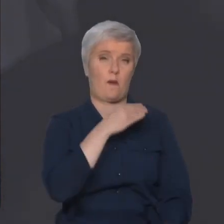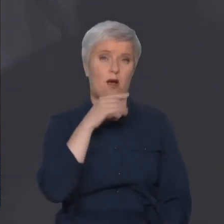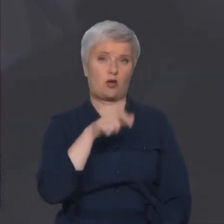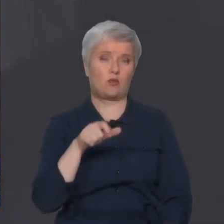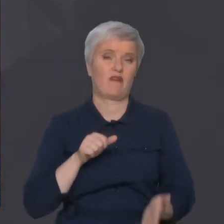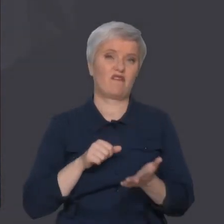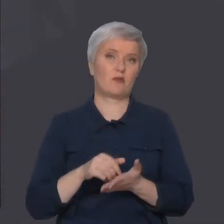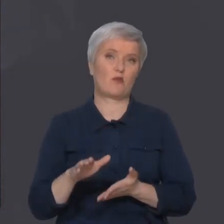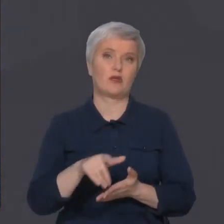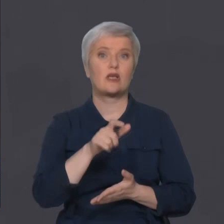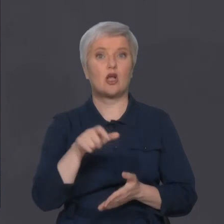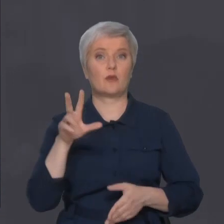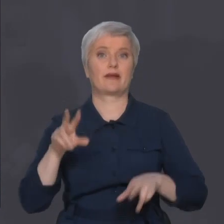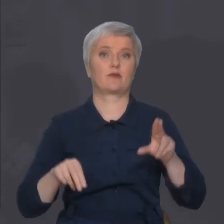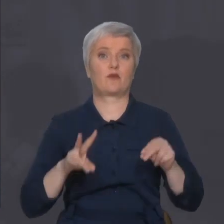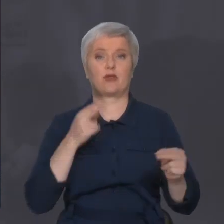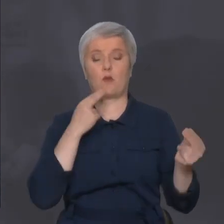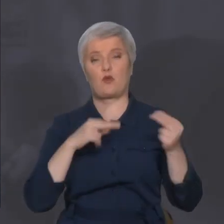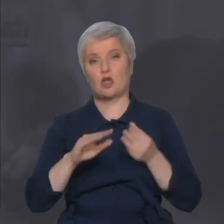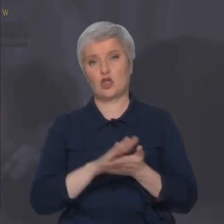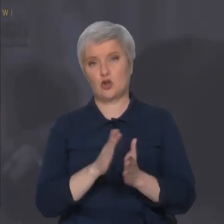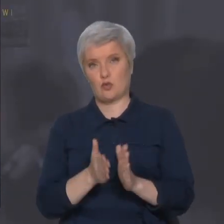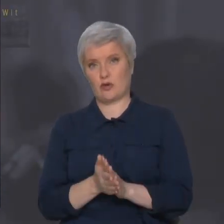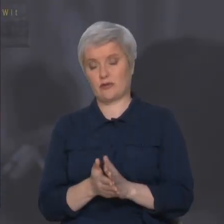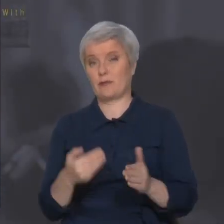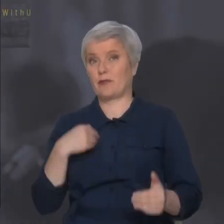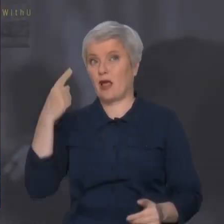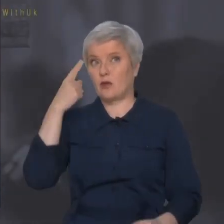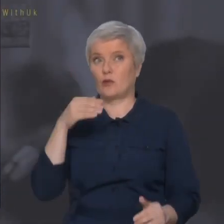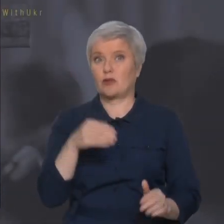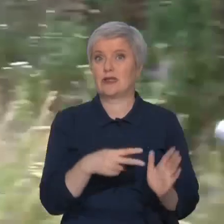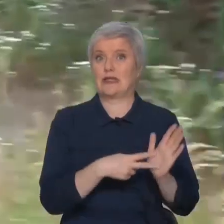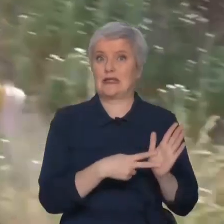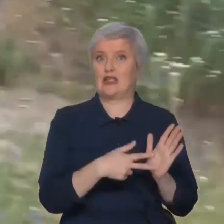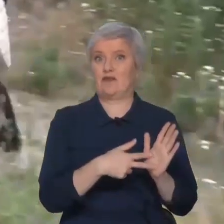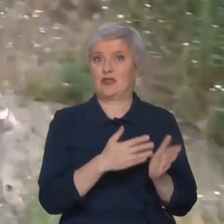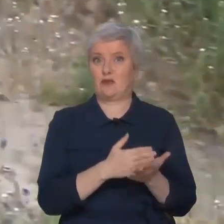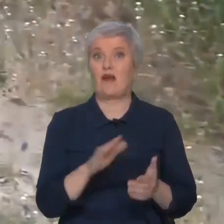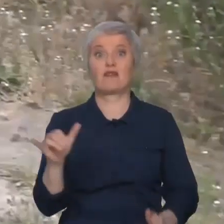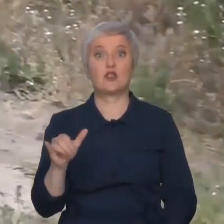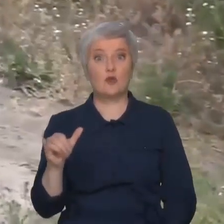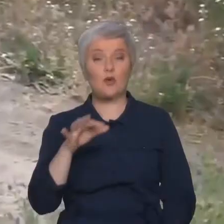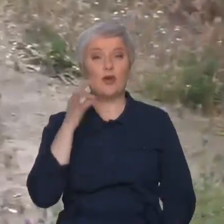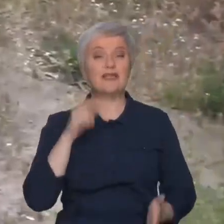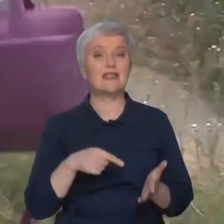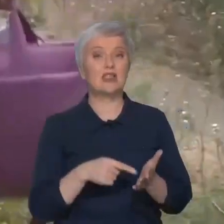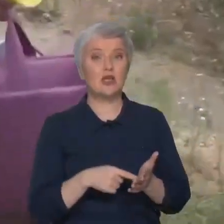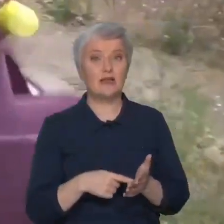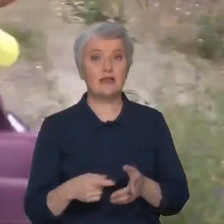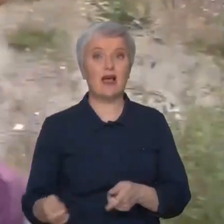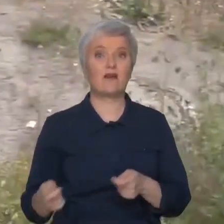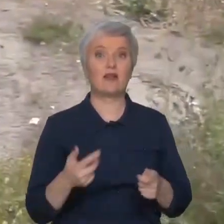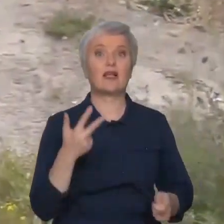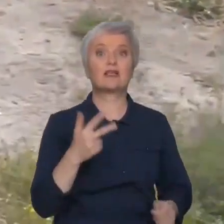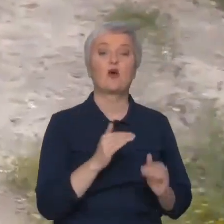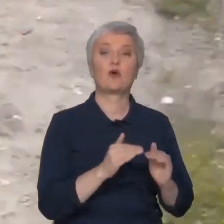Все ж таки, люди сподіваються на покращення ситуації. Я думаю, 7-8 є. У суботу з Лисичанська евакуювали 3 дітей